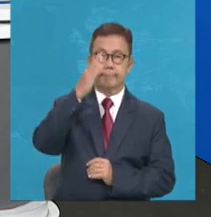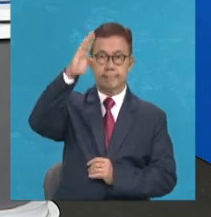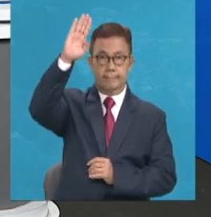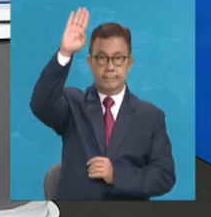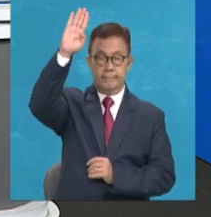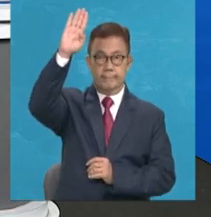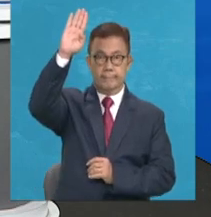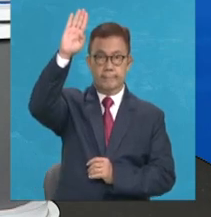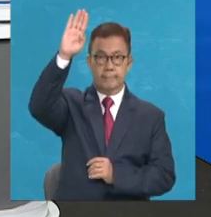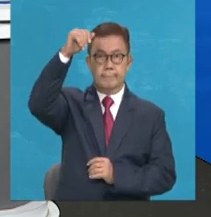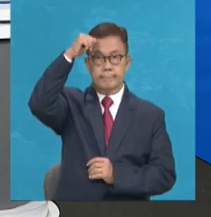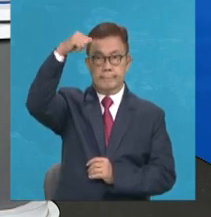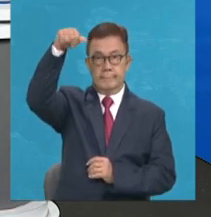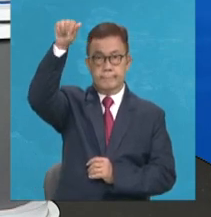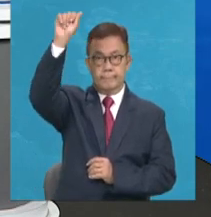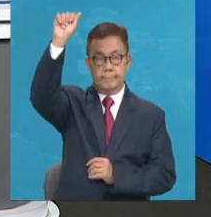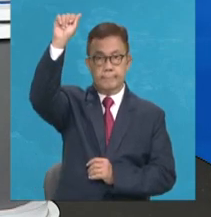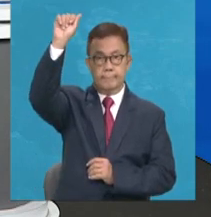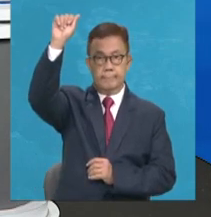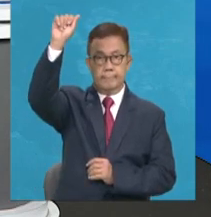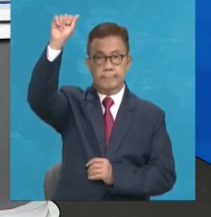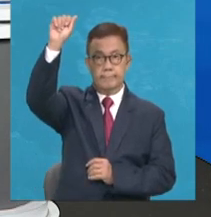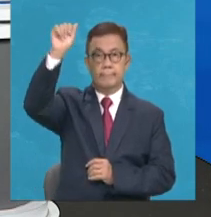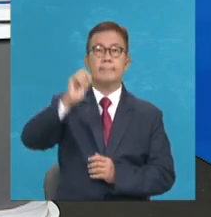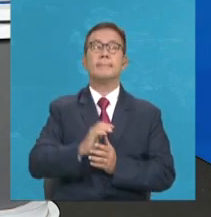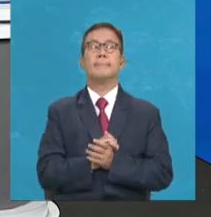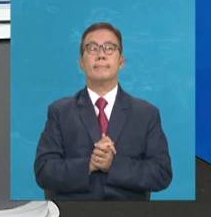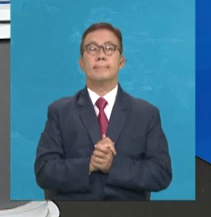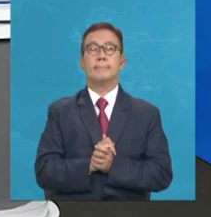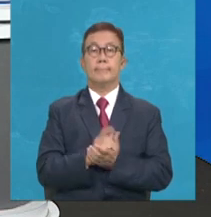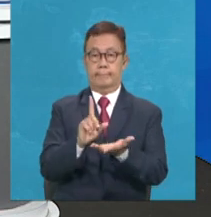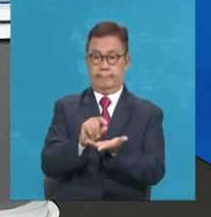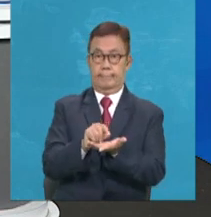Bismillahirohmanirohim Assalamualaikum warahmatullahi wabarakatuh